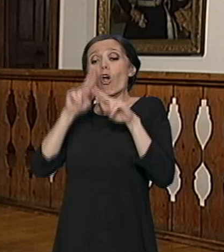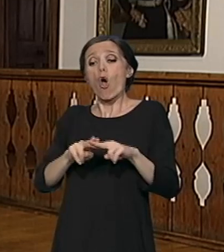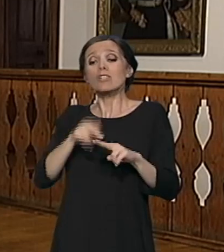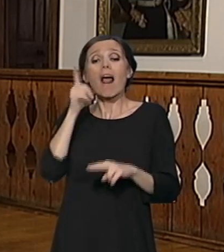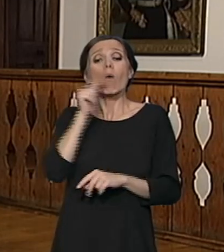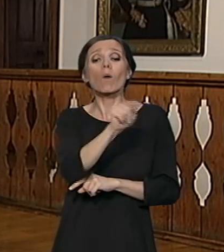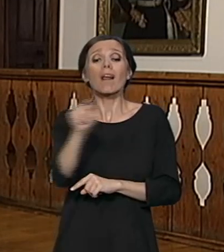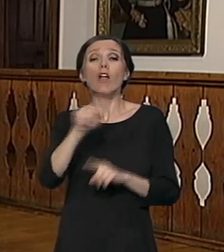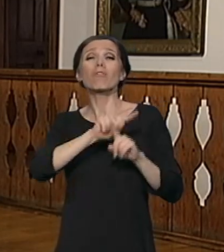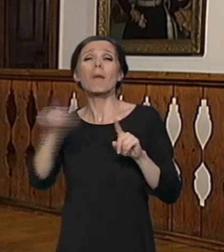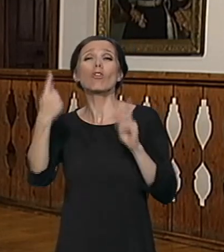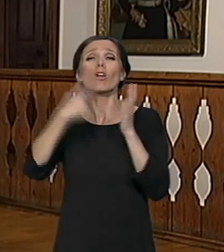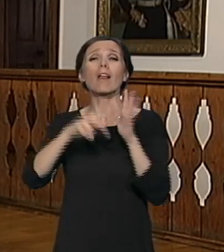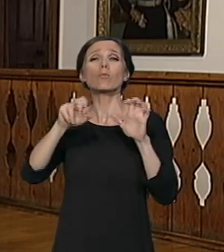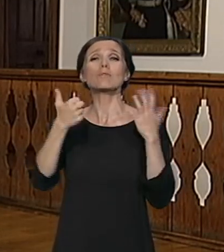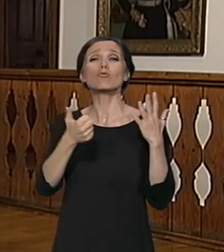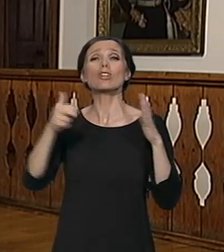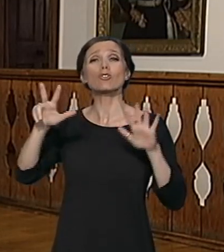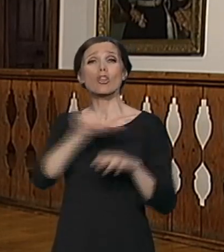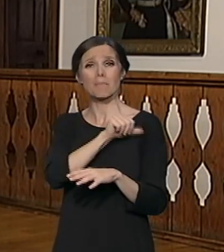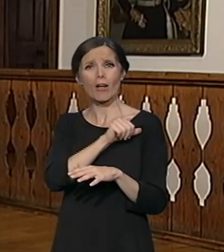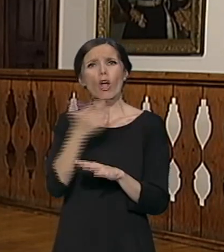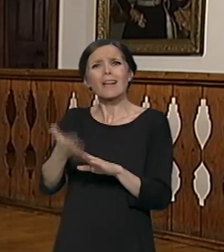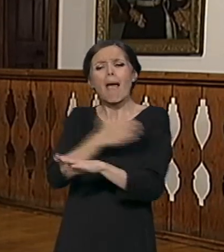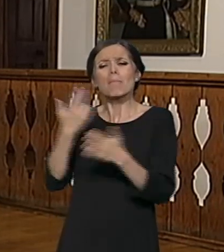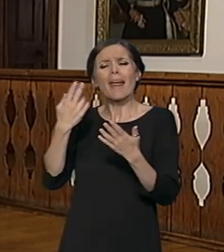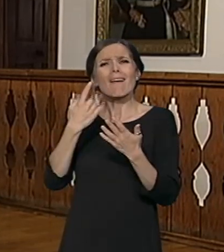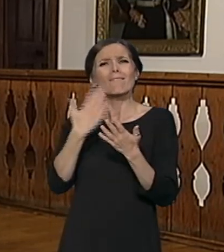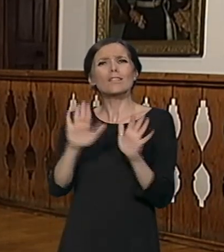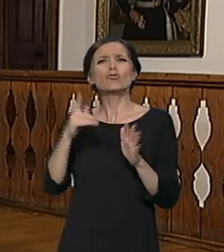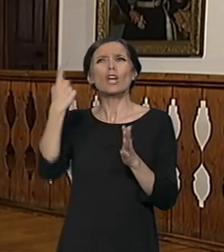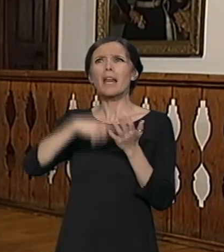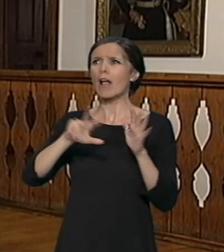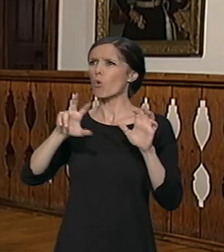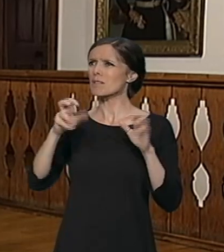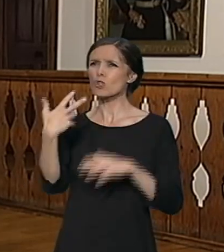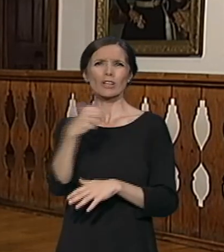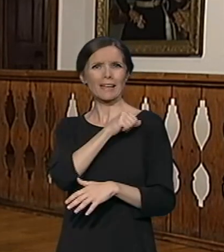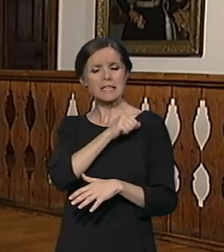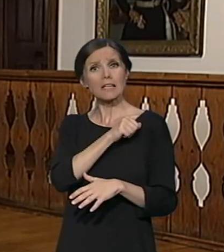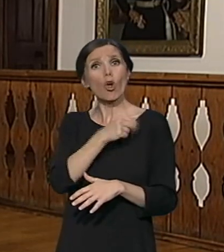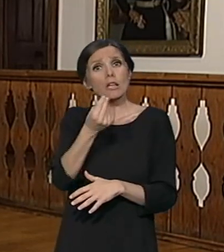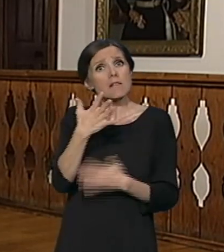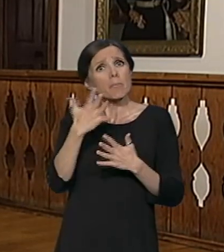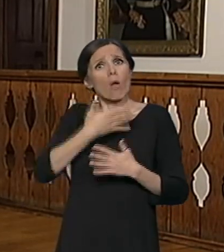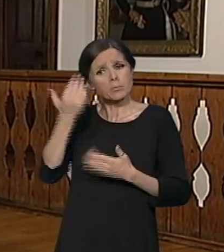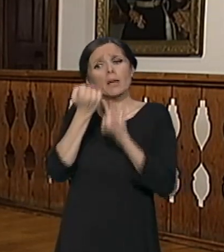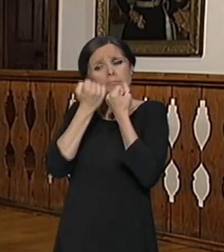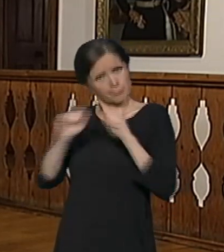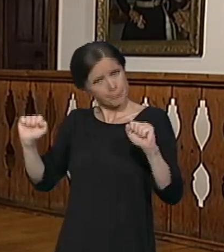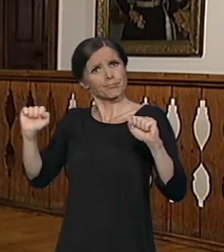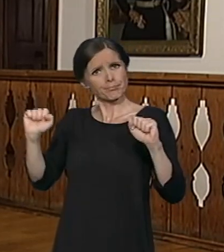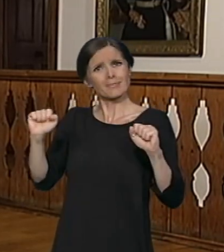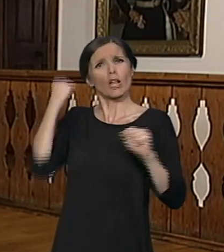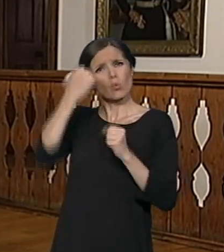1868. godine. Prema tome, Srbija je već imala 30 i nešto godina određene oblike autonomije